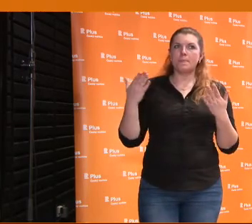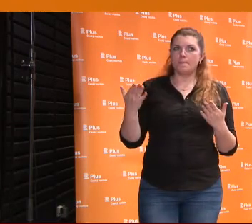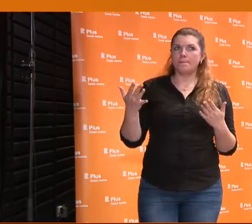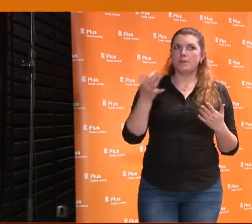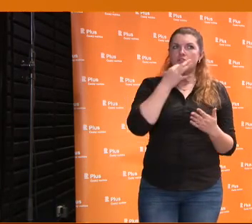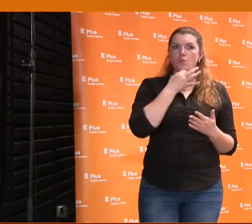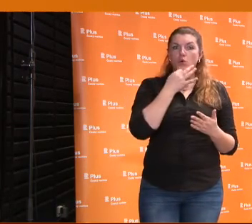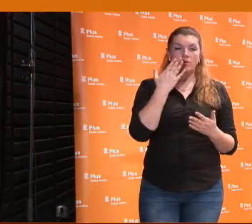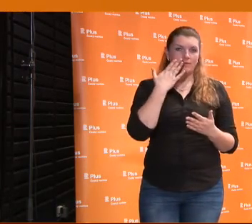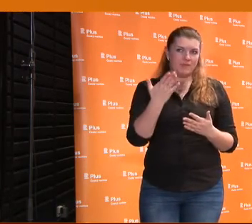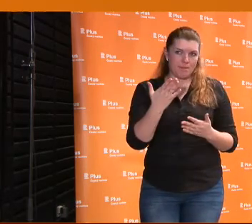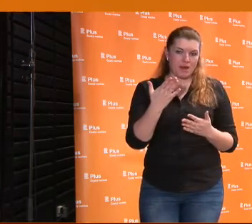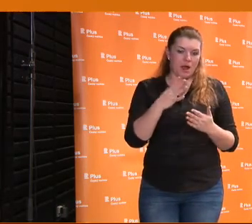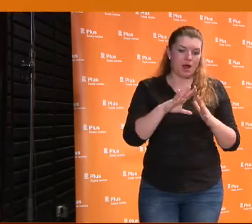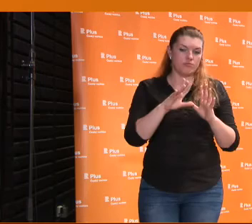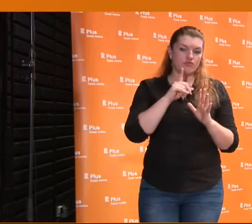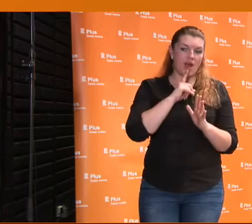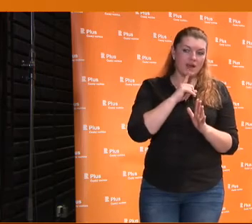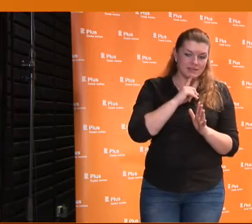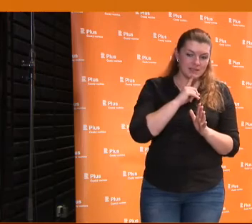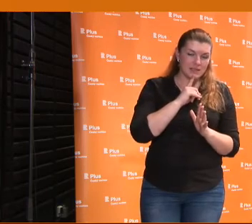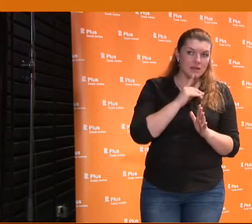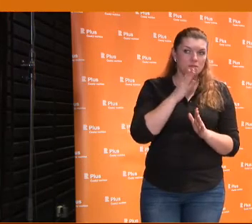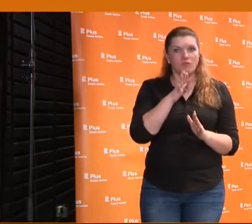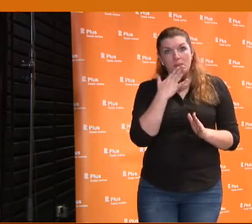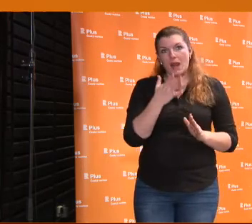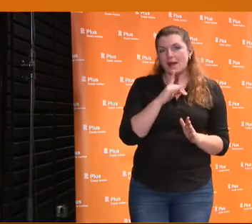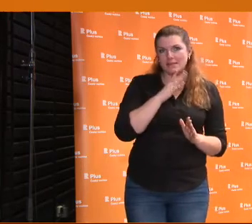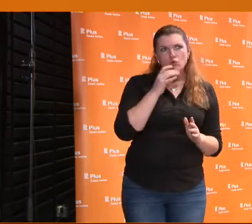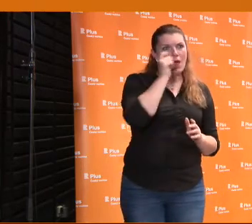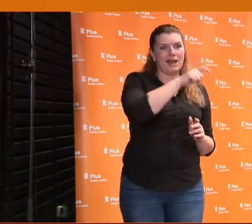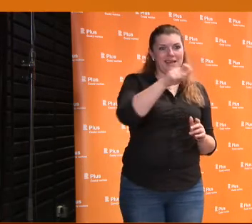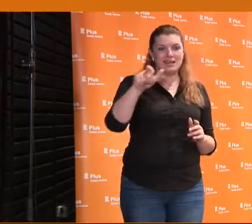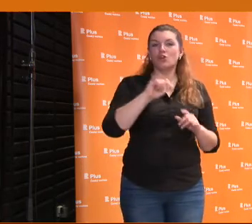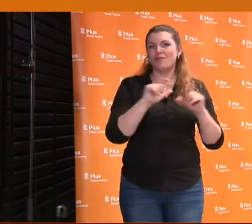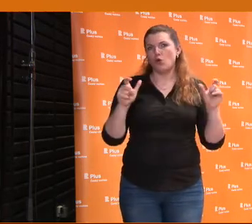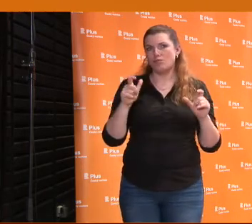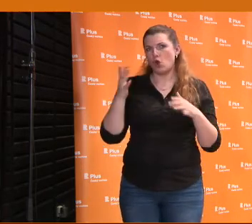už asi vypadá a bude i vypadat tak, že budeme mít určitou masu lidí, kteří přijdou